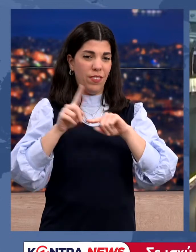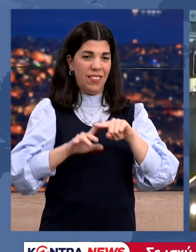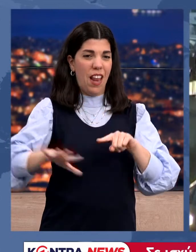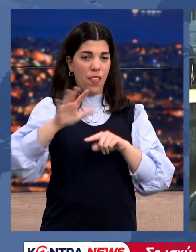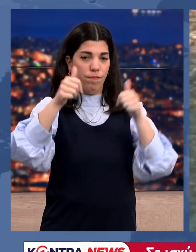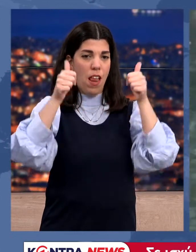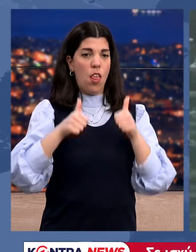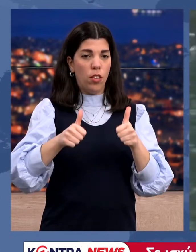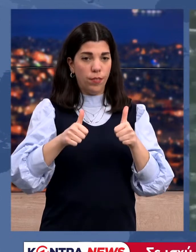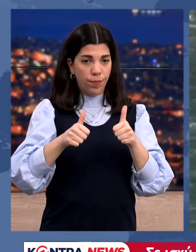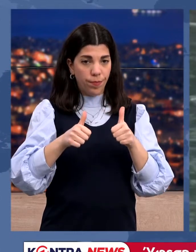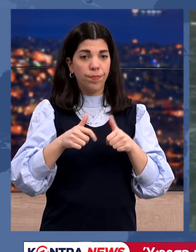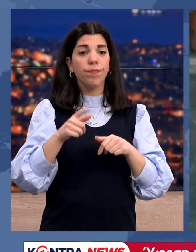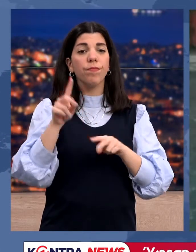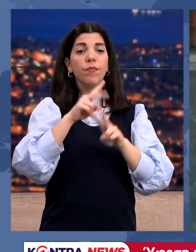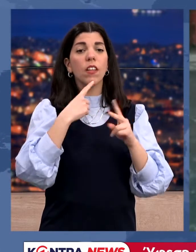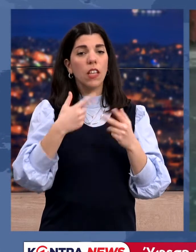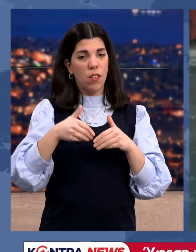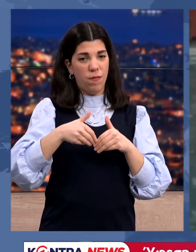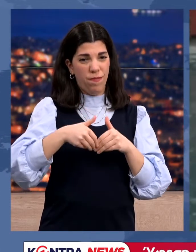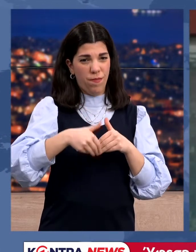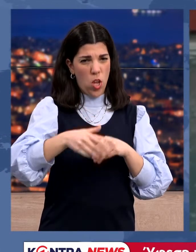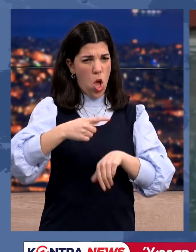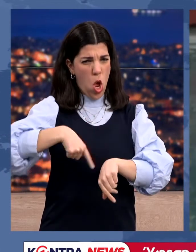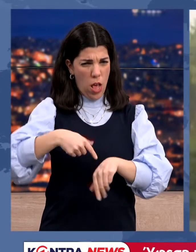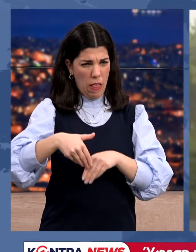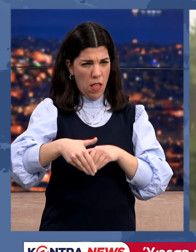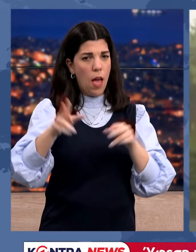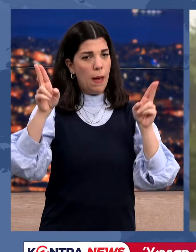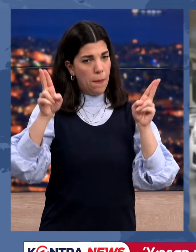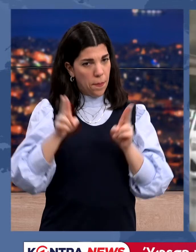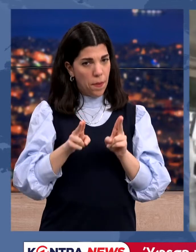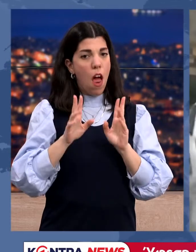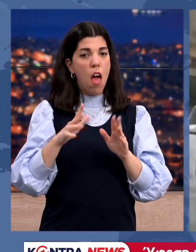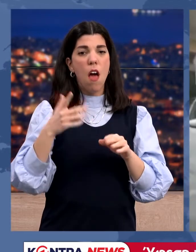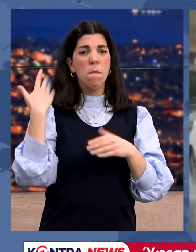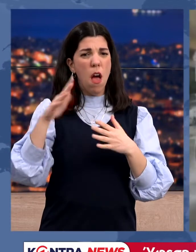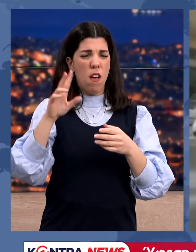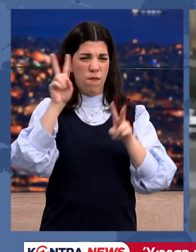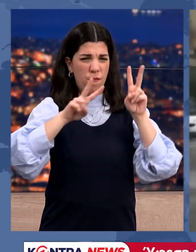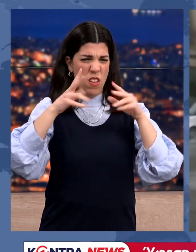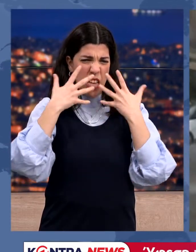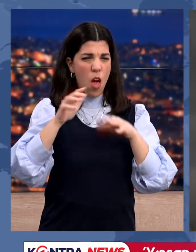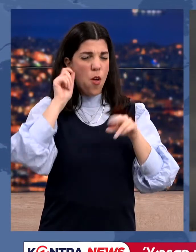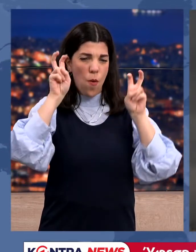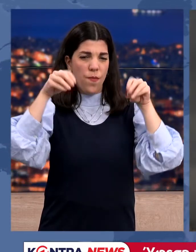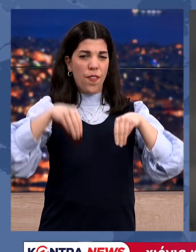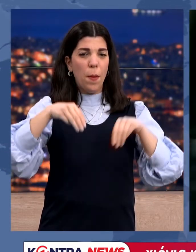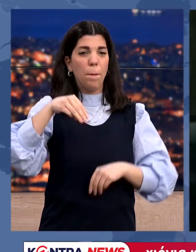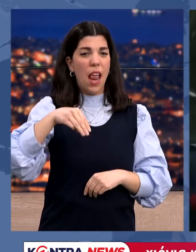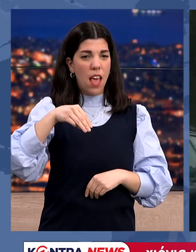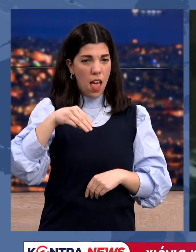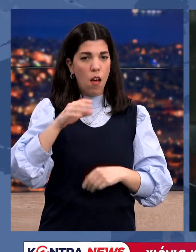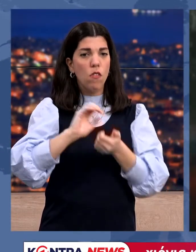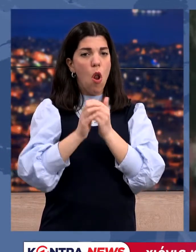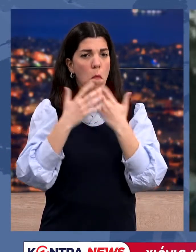μετεωρολογική υπηρεσία ύφεση των φαινομένων παρατηρείται τις τελευταίες ώρες ωστόσο το πέρασμα της μπάνκα άφησε χιόνια και